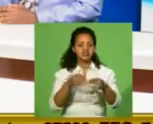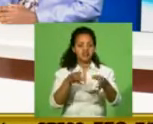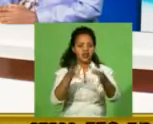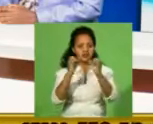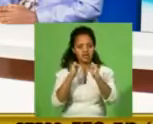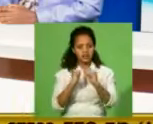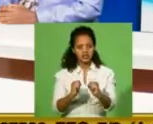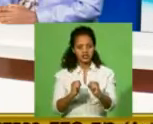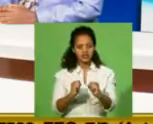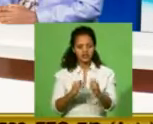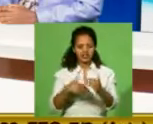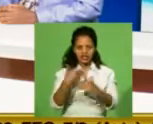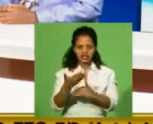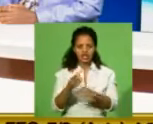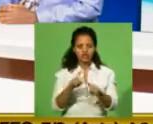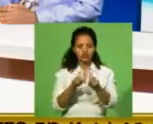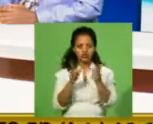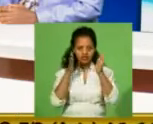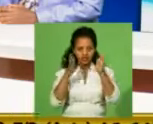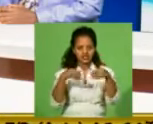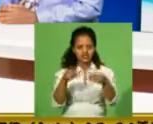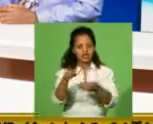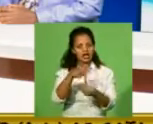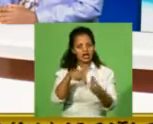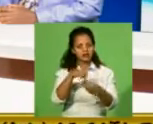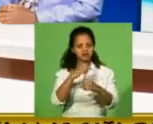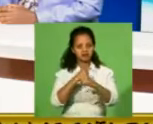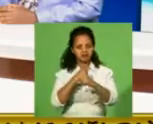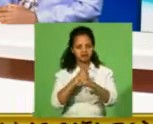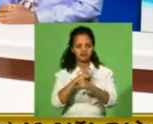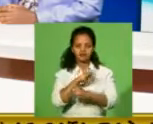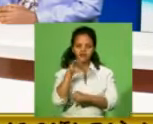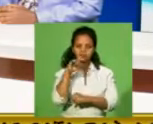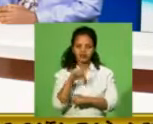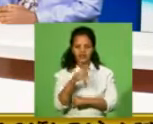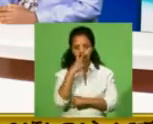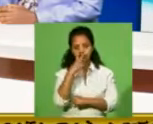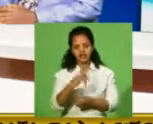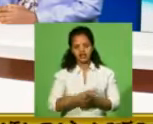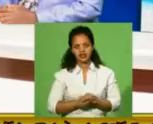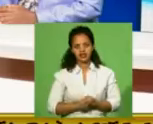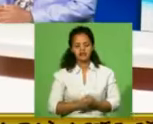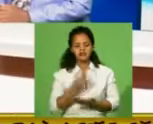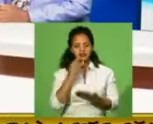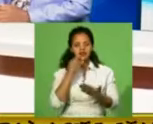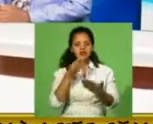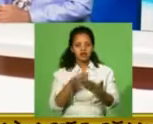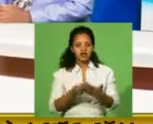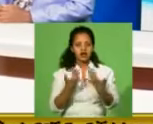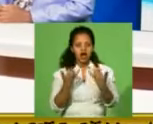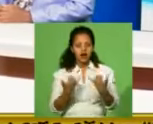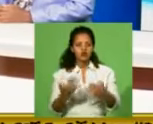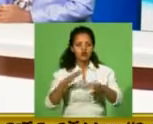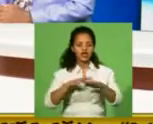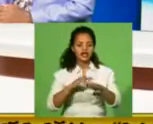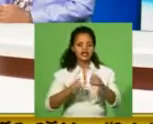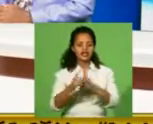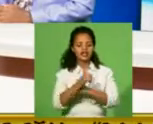ስለሚችል ቀጣይ ልዩ ትኩረት ሰጥተን እዛ አካባቢ መስራት እንዳለብን ይታየናል። መልካም። አሁን ላይ ቀደም